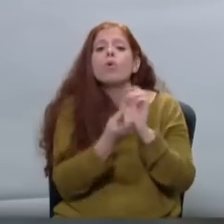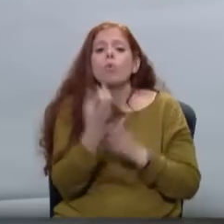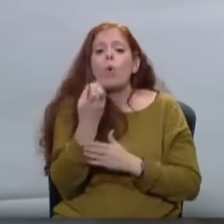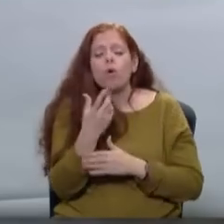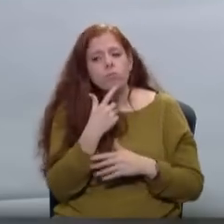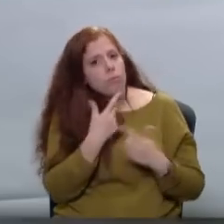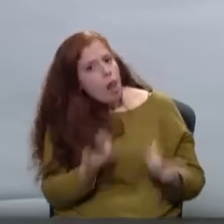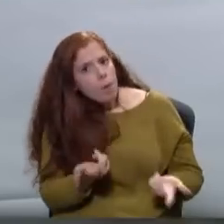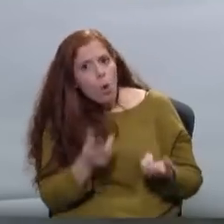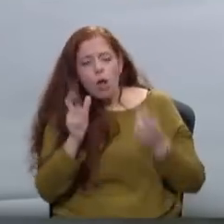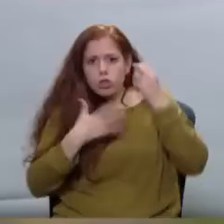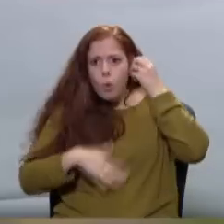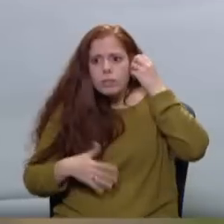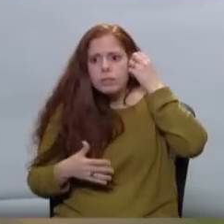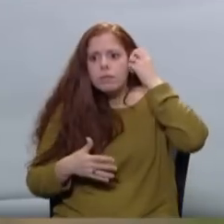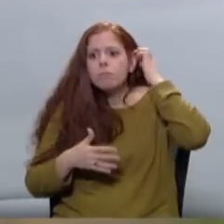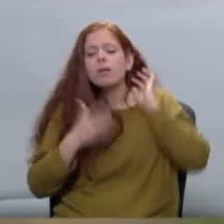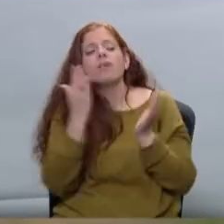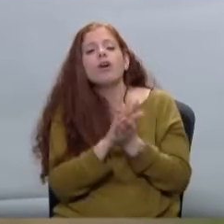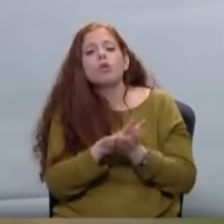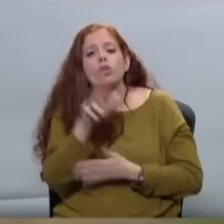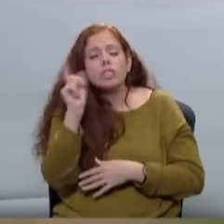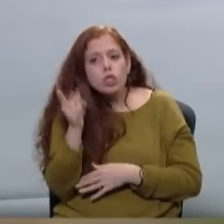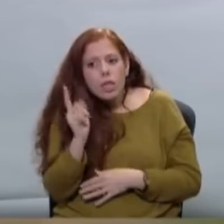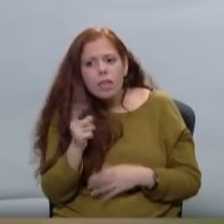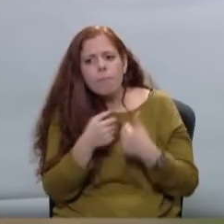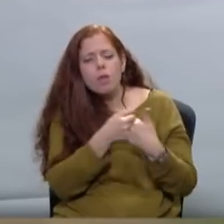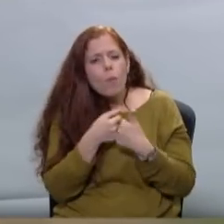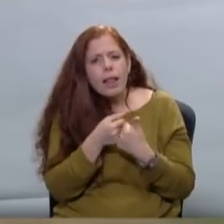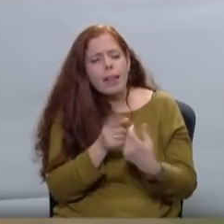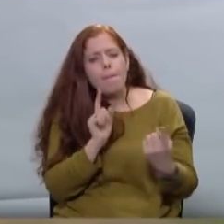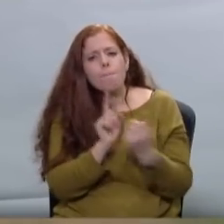לאנשים יש רצון. כבר 13 שנים מתמודדים מול